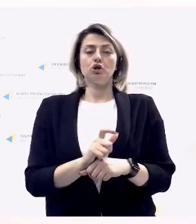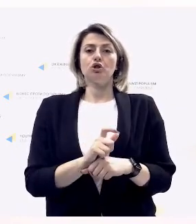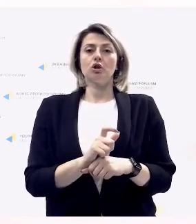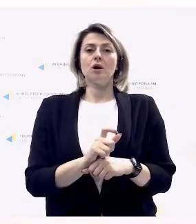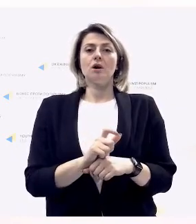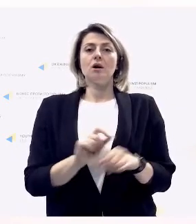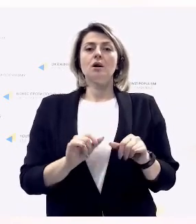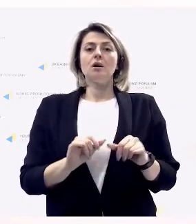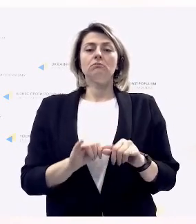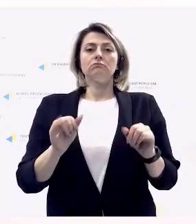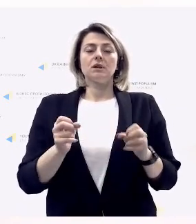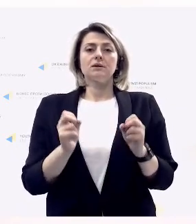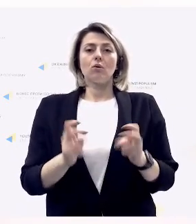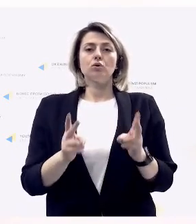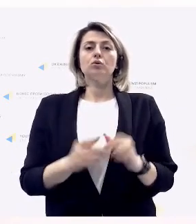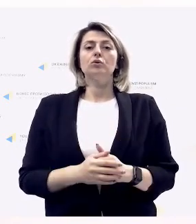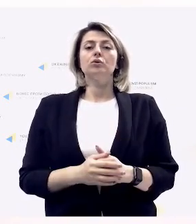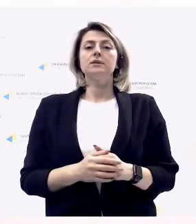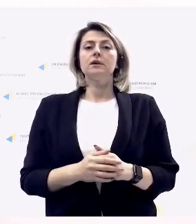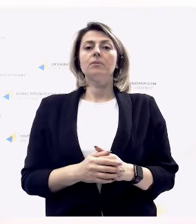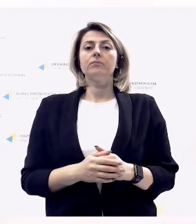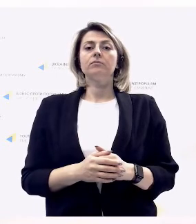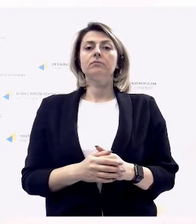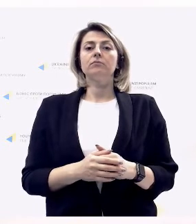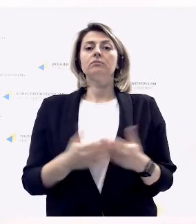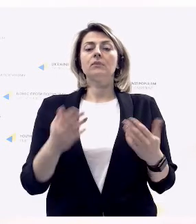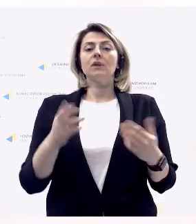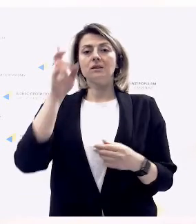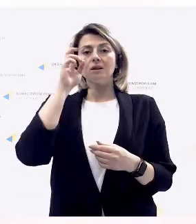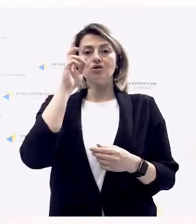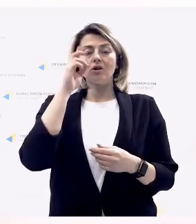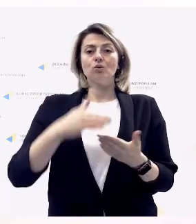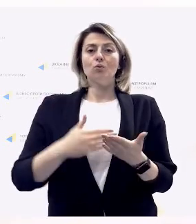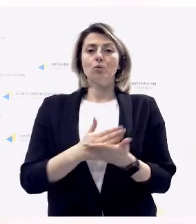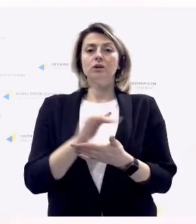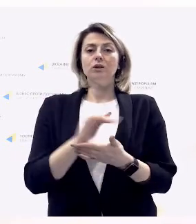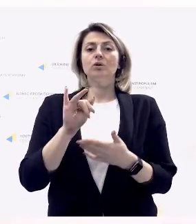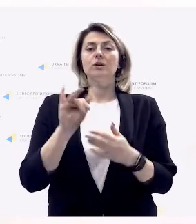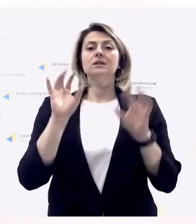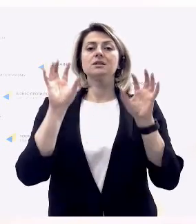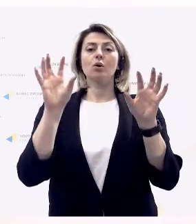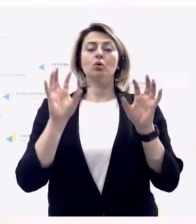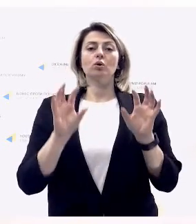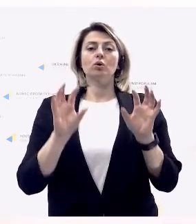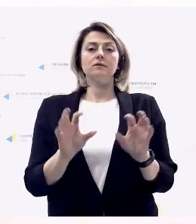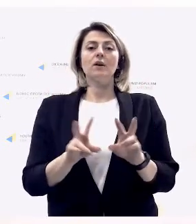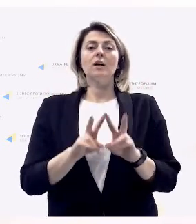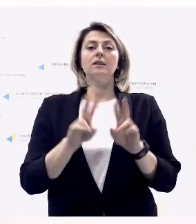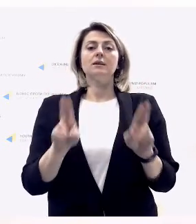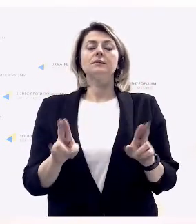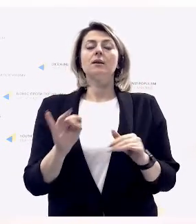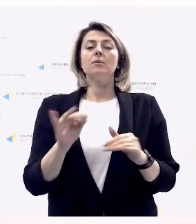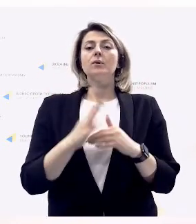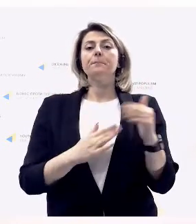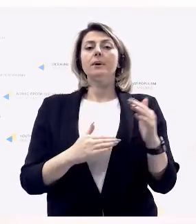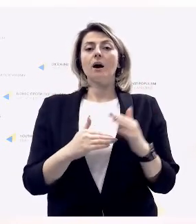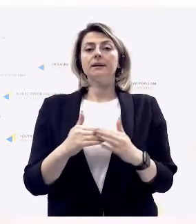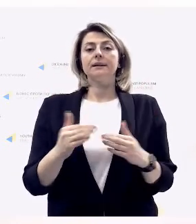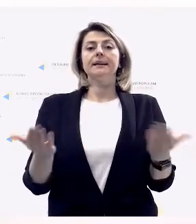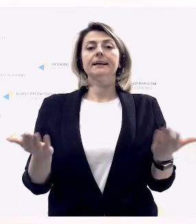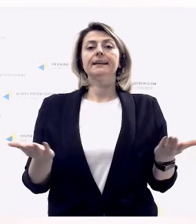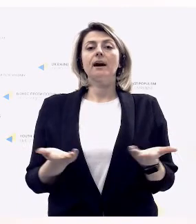загострюється внаслідок державної політики і законодавства, так само і практики, яка